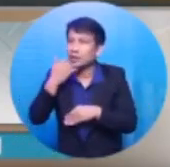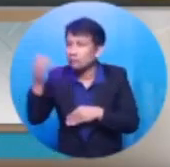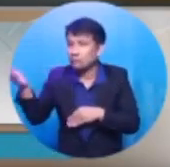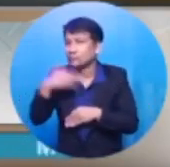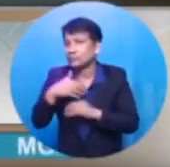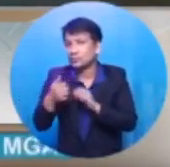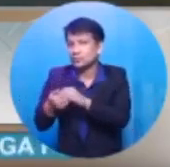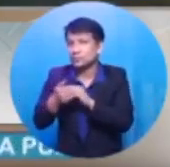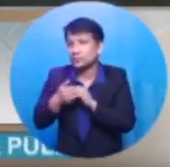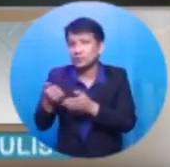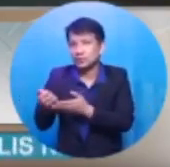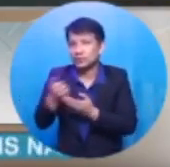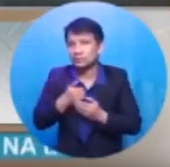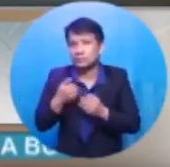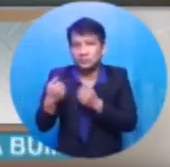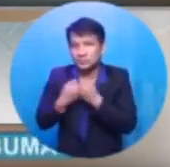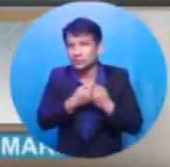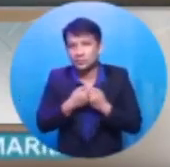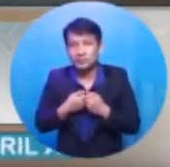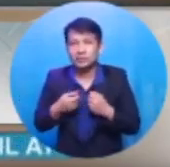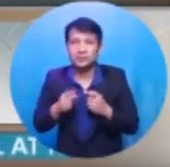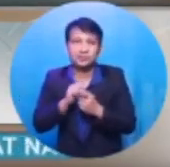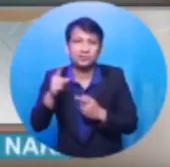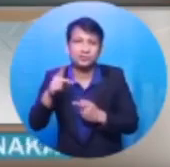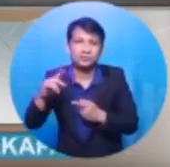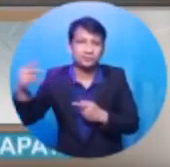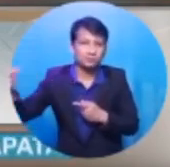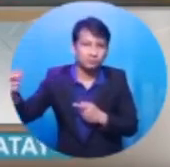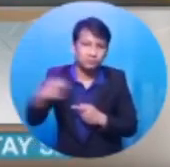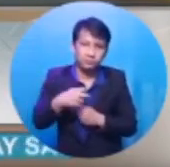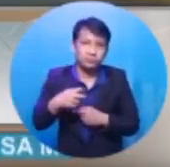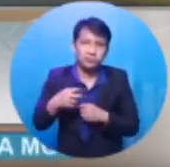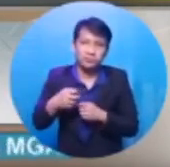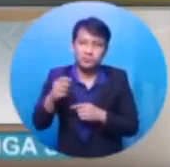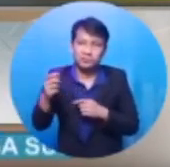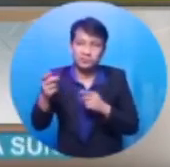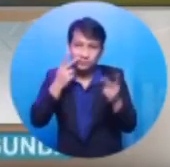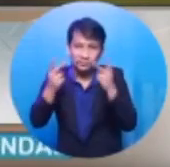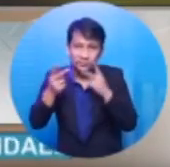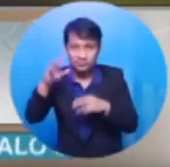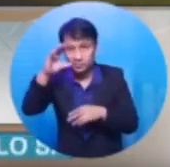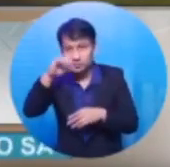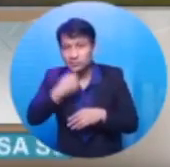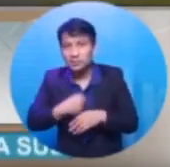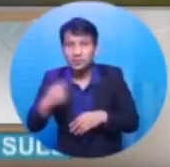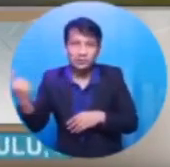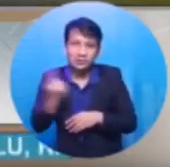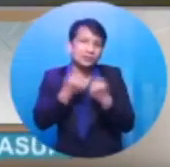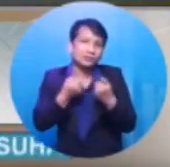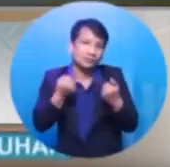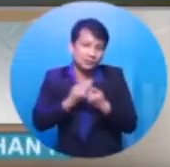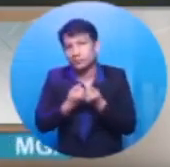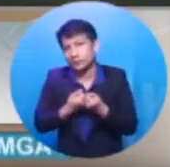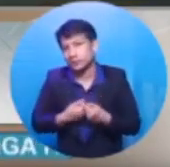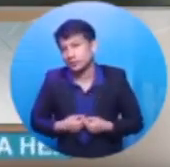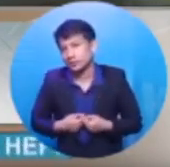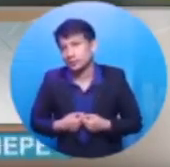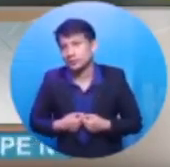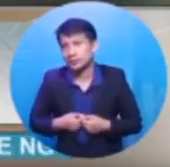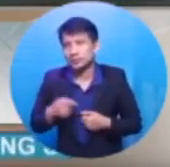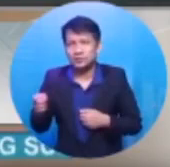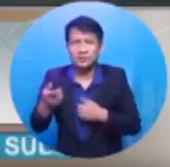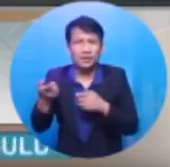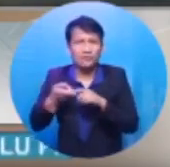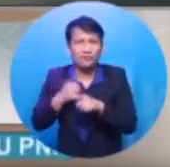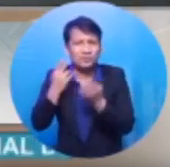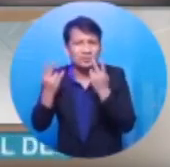rito, mukhang magkakaupa ka na. So 1 kilometer, biniyahin ng mga dayo, mga matatanda, nakiaway. Opo. Itong mga dayo,